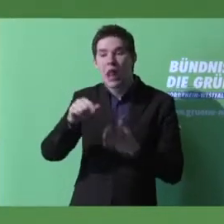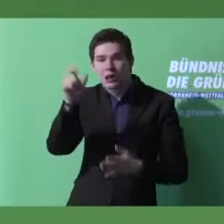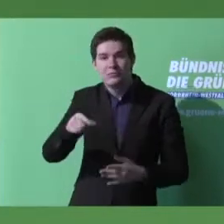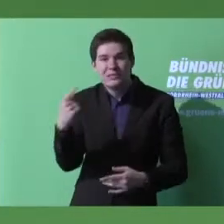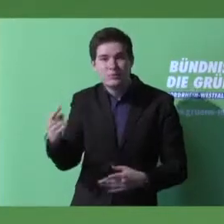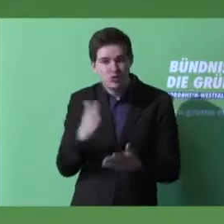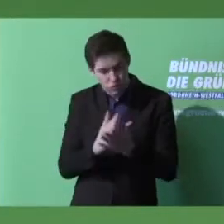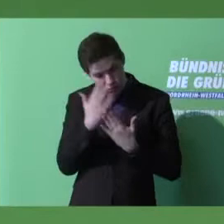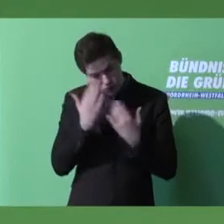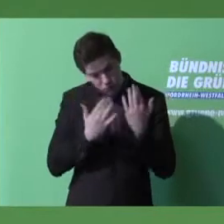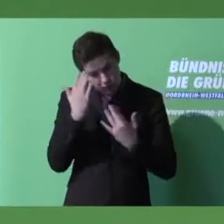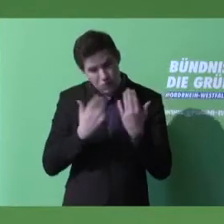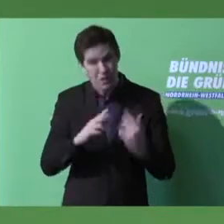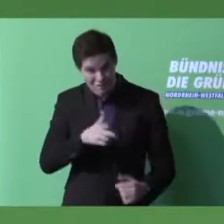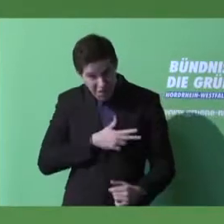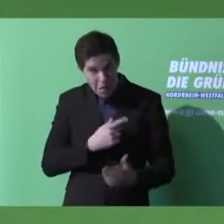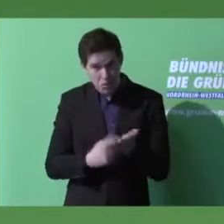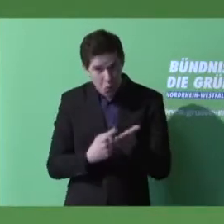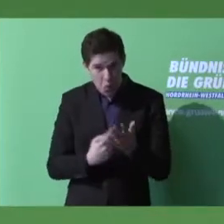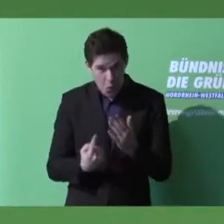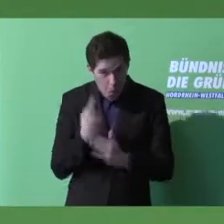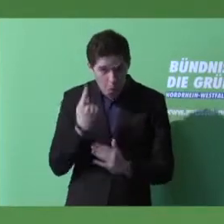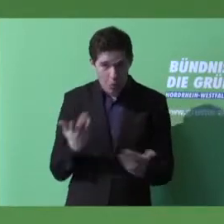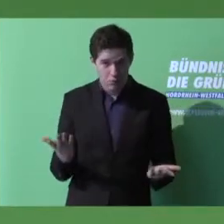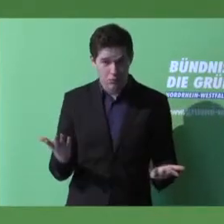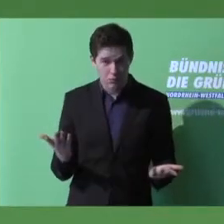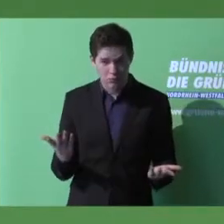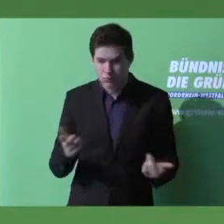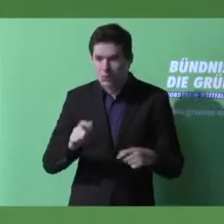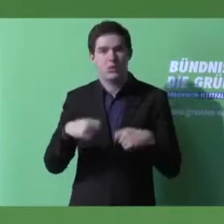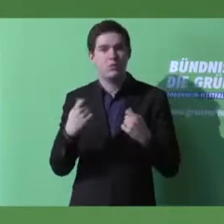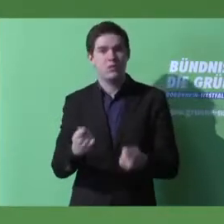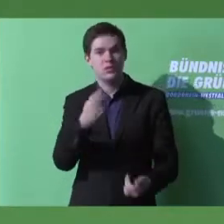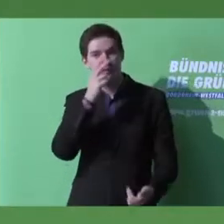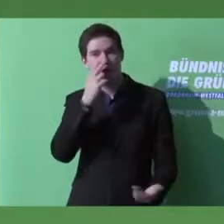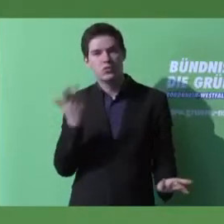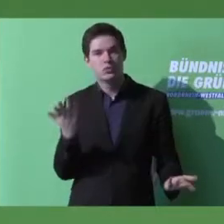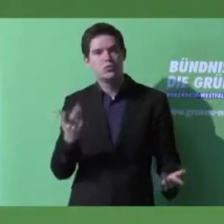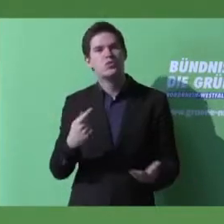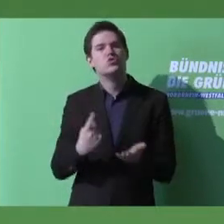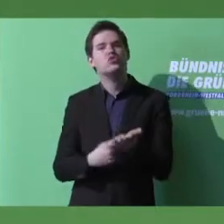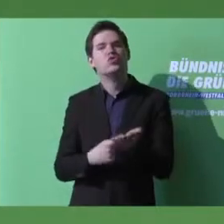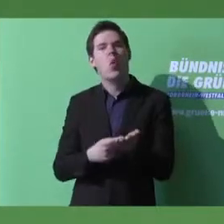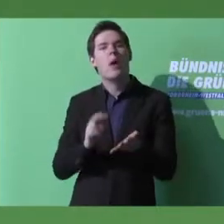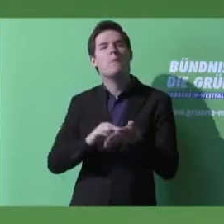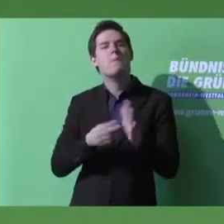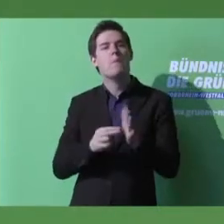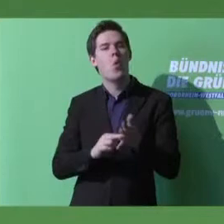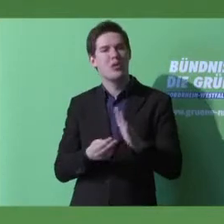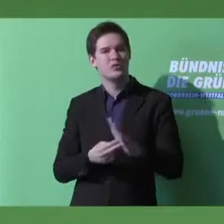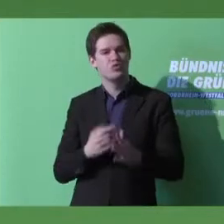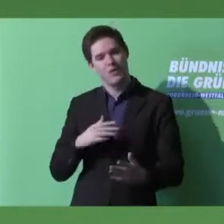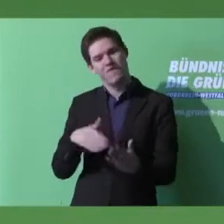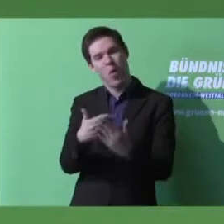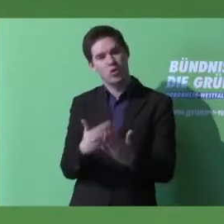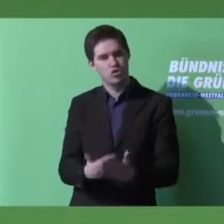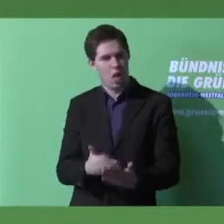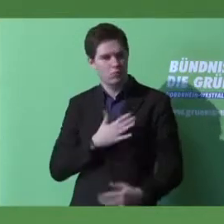welchem Ergebnis sind sie gekommen? Die steuerpolitischen Vorschläge von Bündnis 90 Die